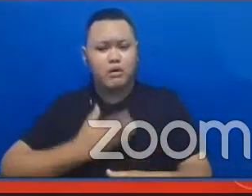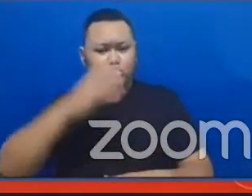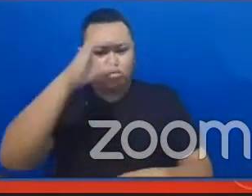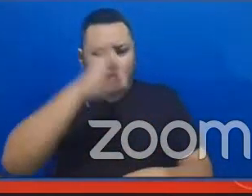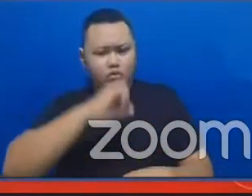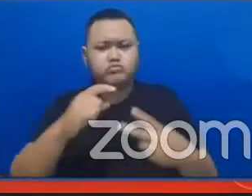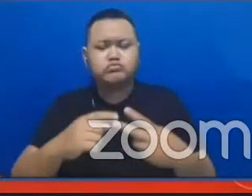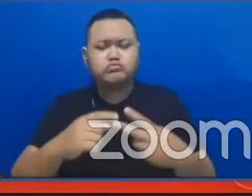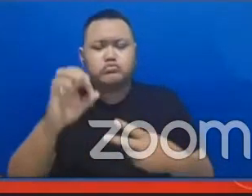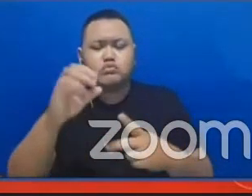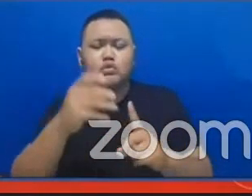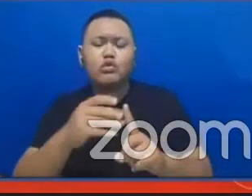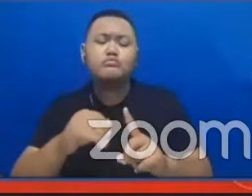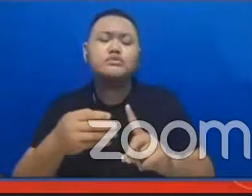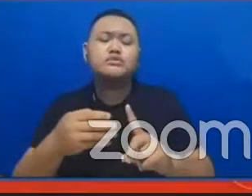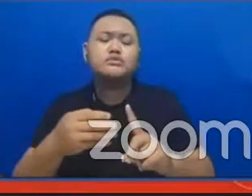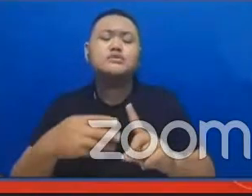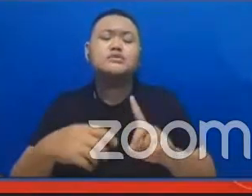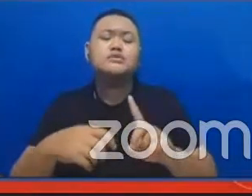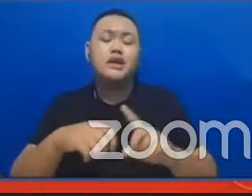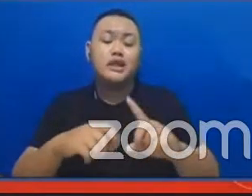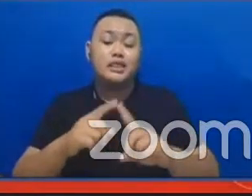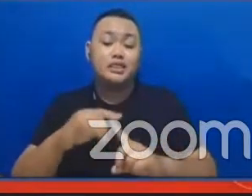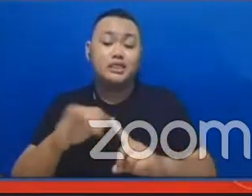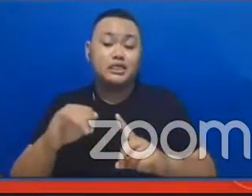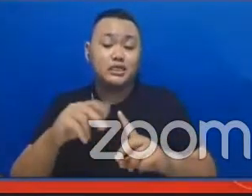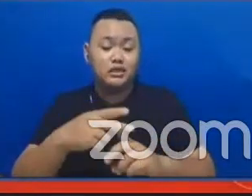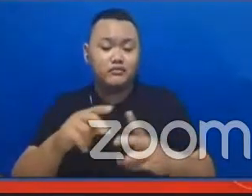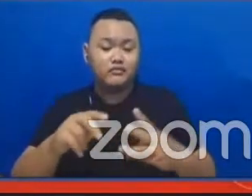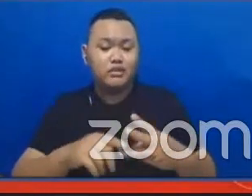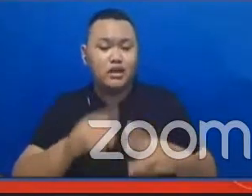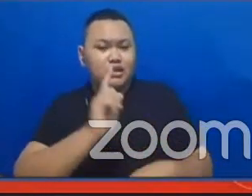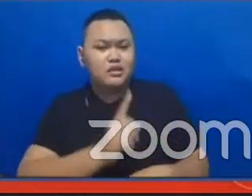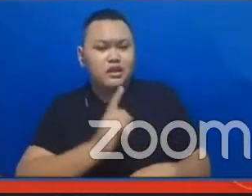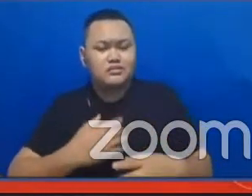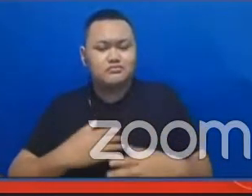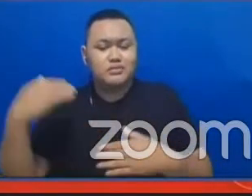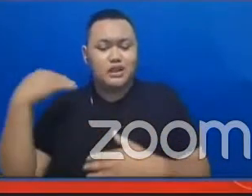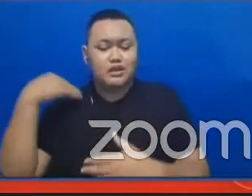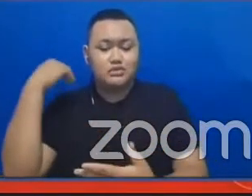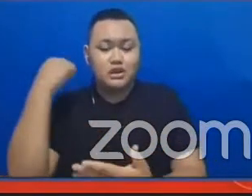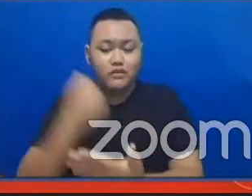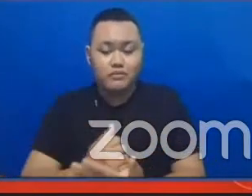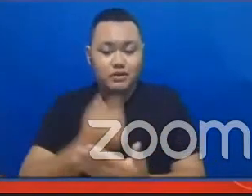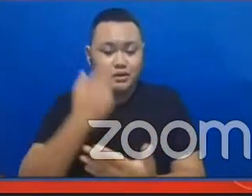kemudian objektif, jujur, teliti, cermat, tekun, hati-hati, bertanggung jawab,